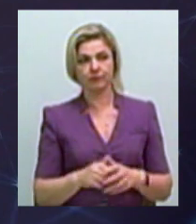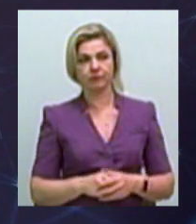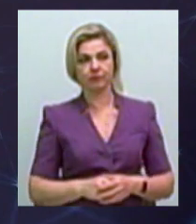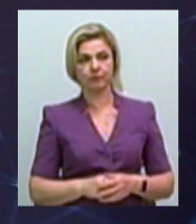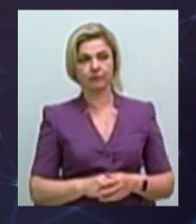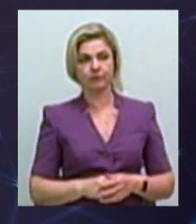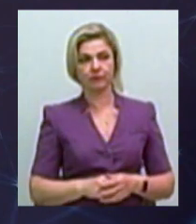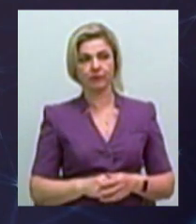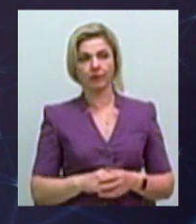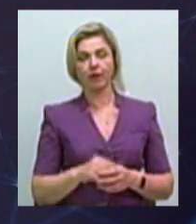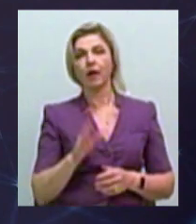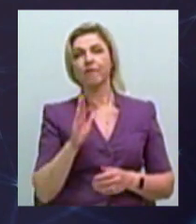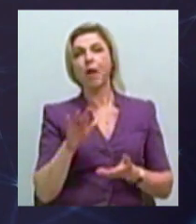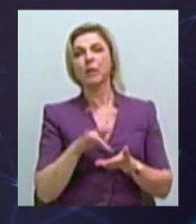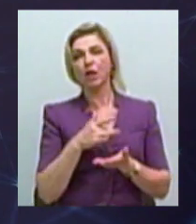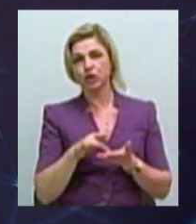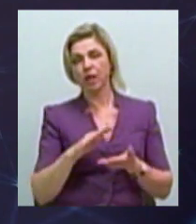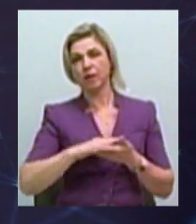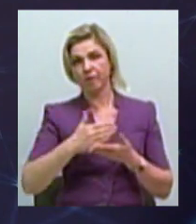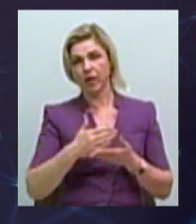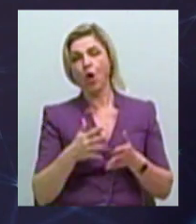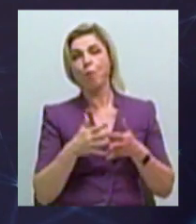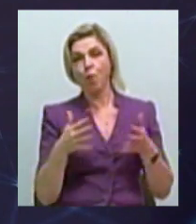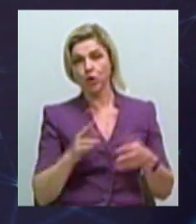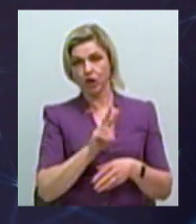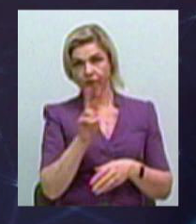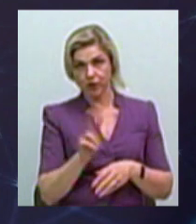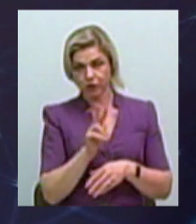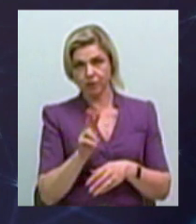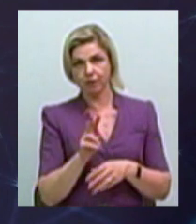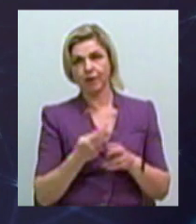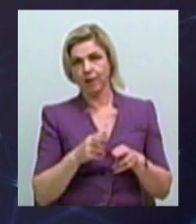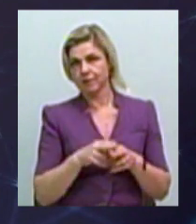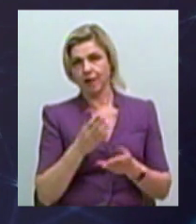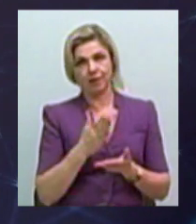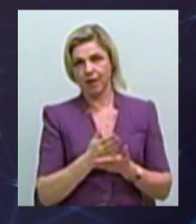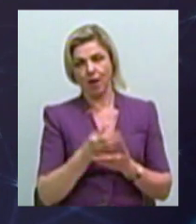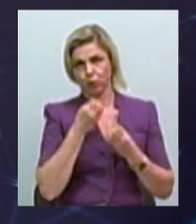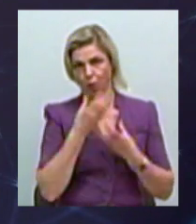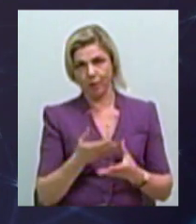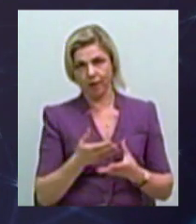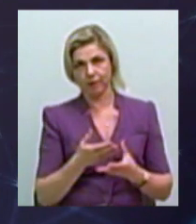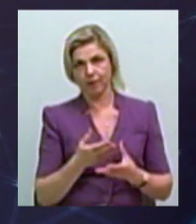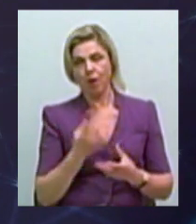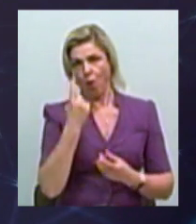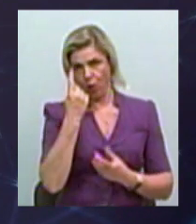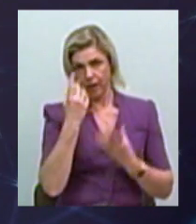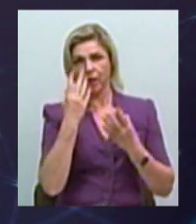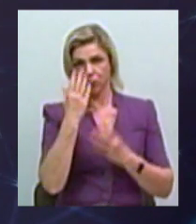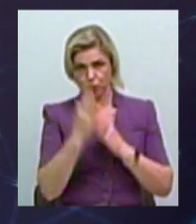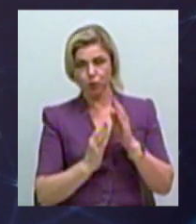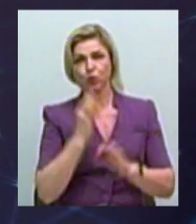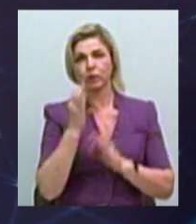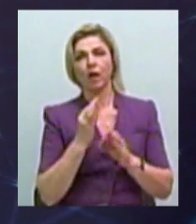в світі гаджетів, скажімо так, понад 2 години, це не є добре на добу. А у нас